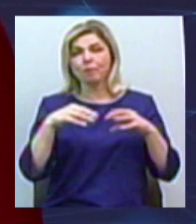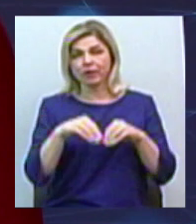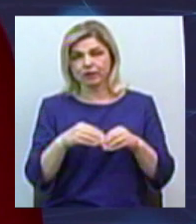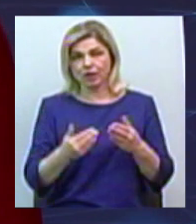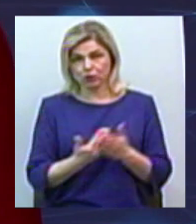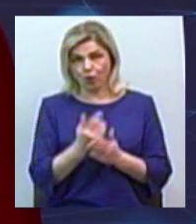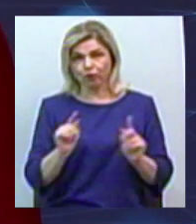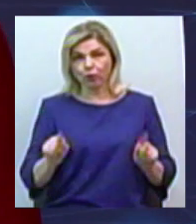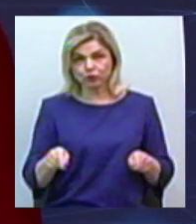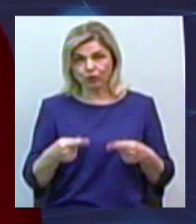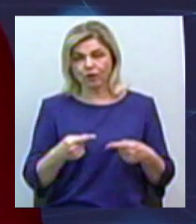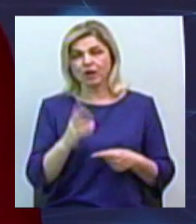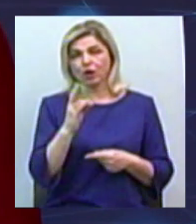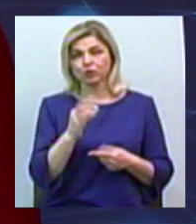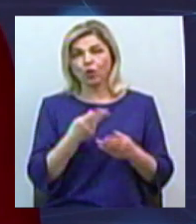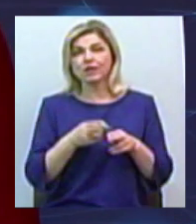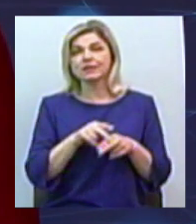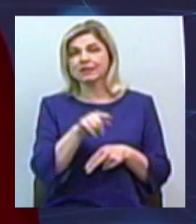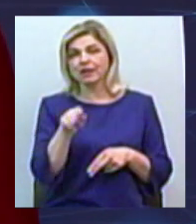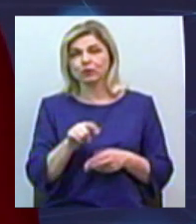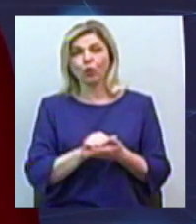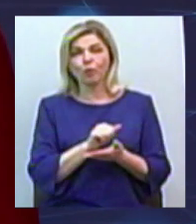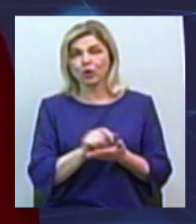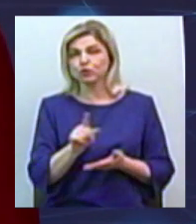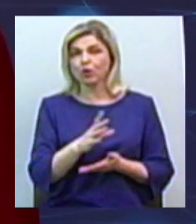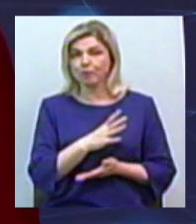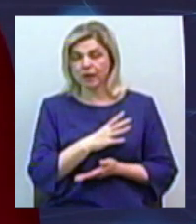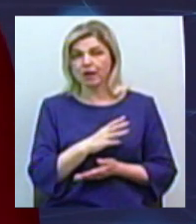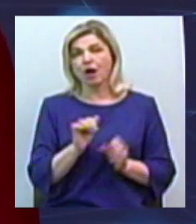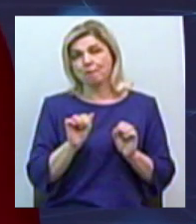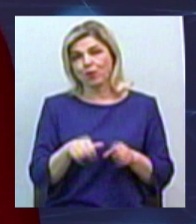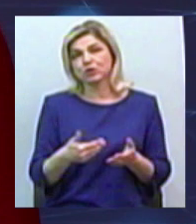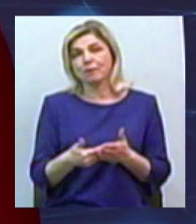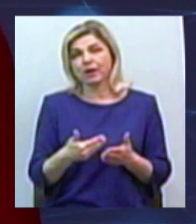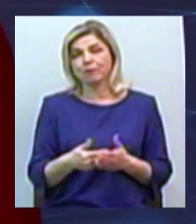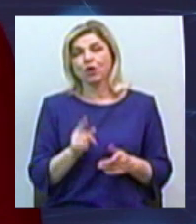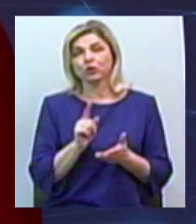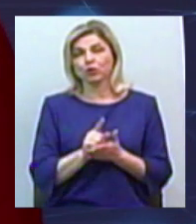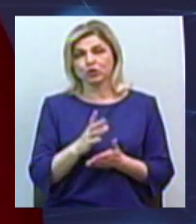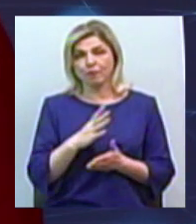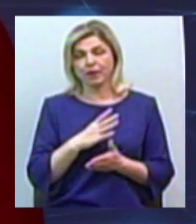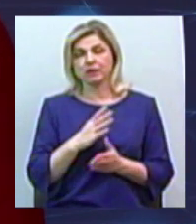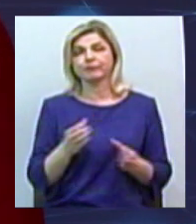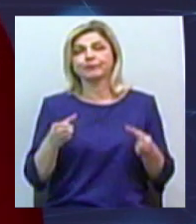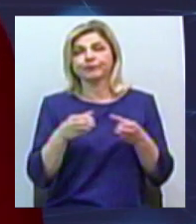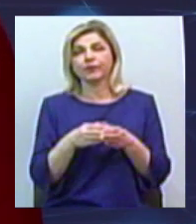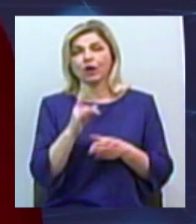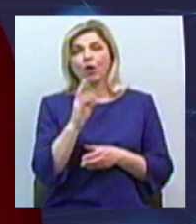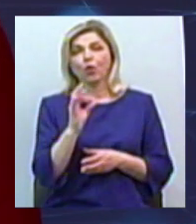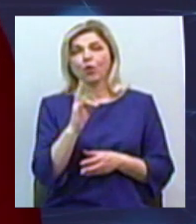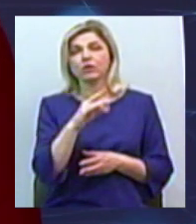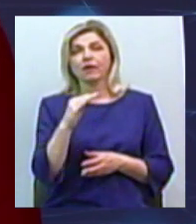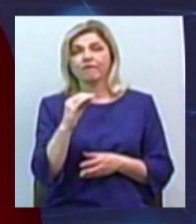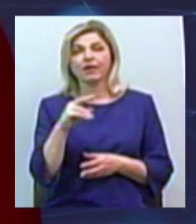утворення. Но з огляду тих документів, які існували, ми можемо припустити, що це мала бути конфедерація. І до